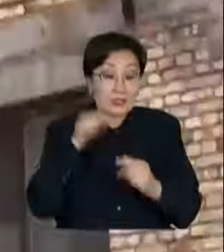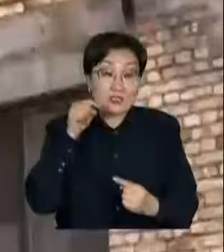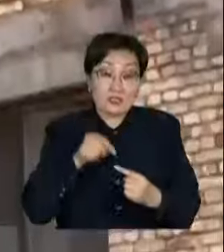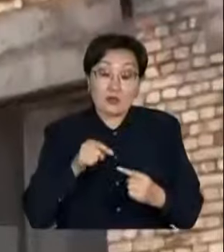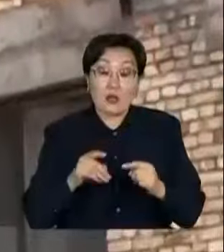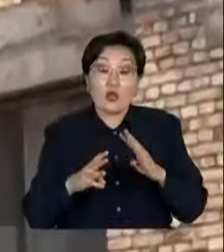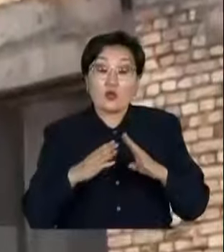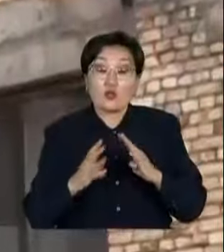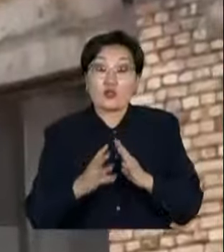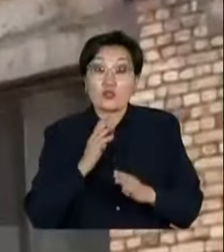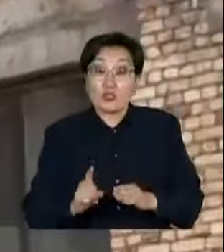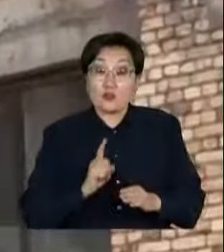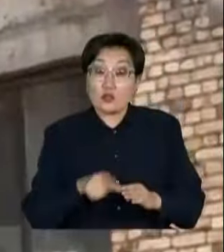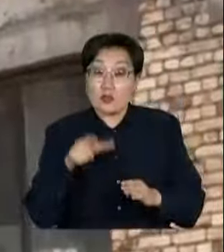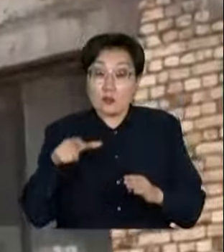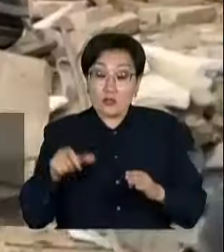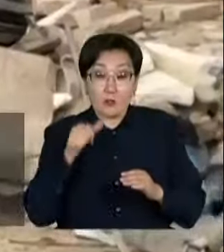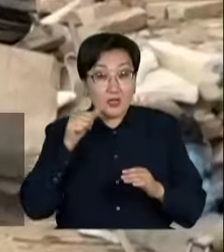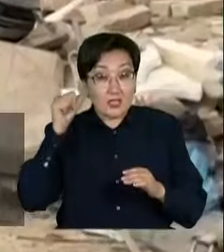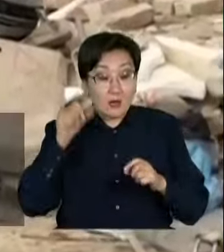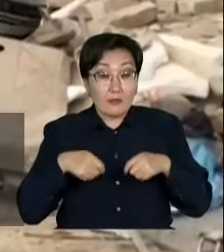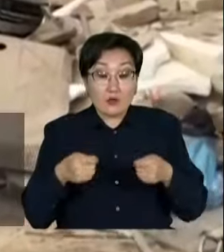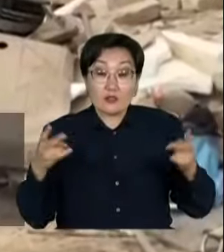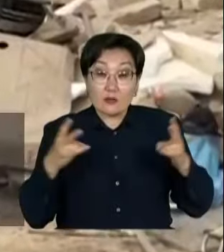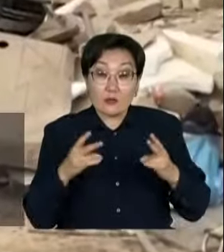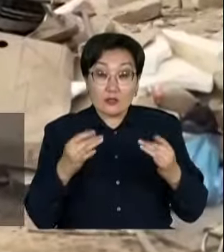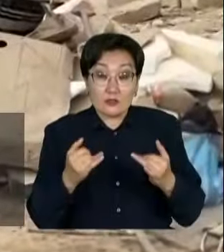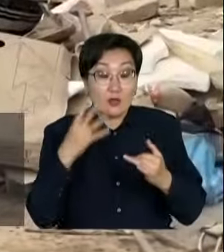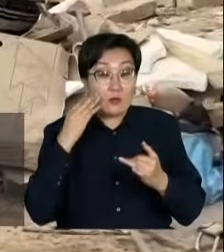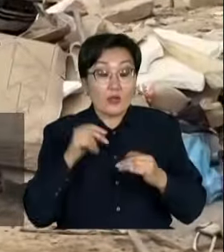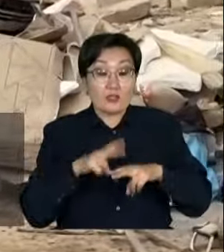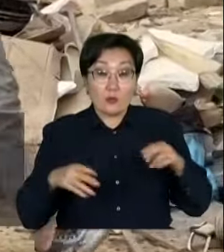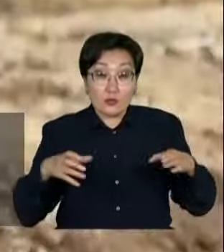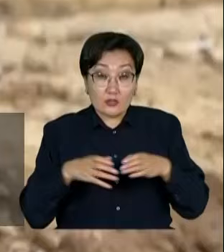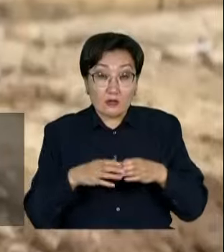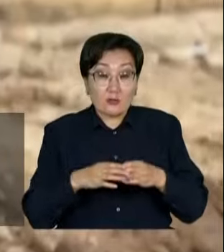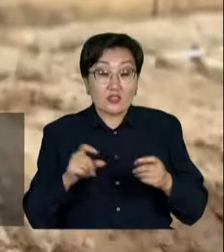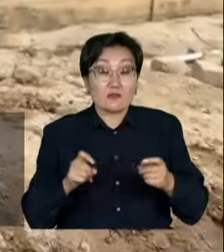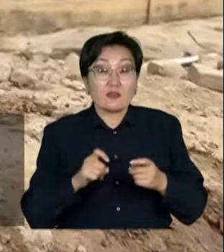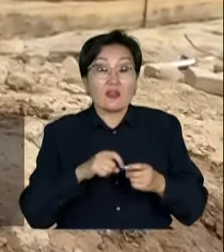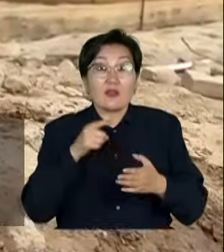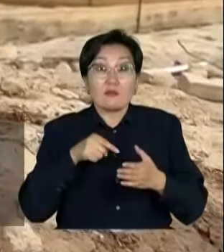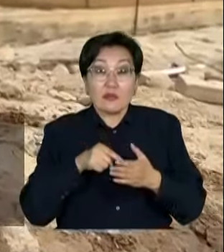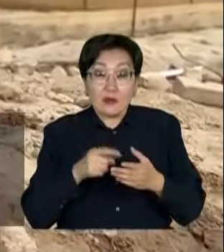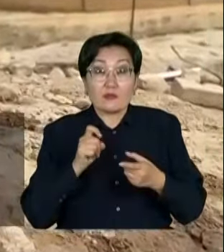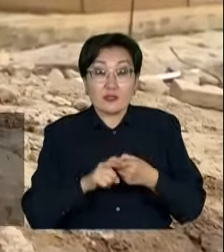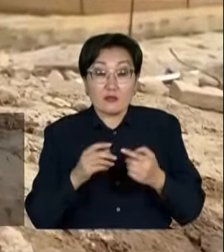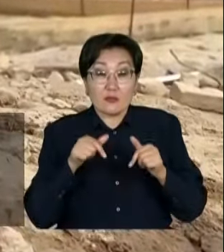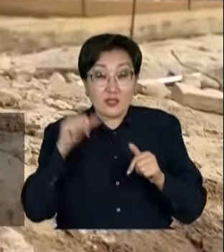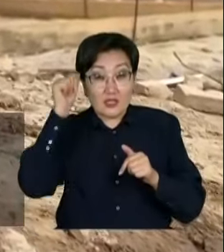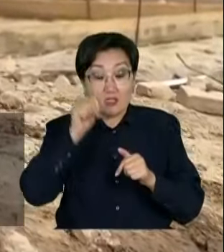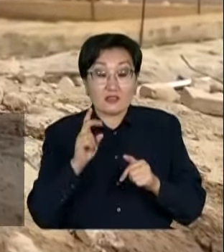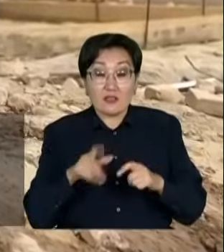үй кезегінде тұрған азаматтарға былтыр берілу керек еді. Бірақ алматылық мердігерлердің былығынан пәтерлер биылда